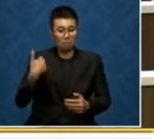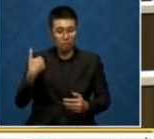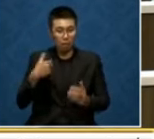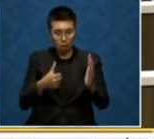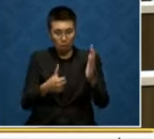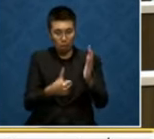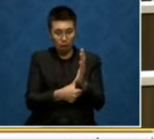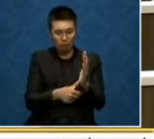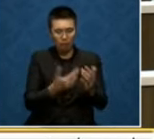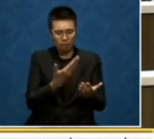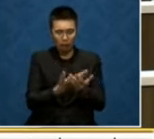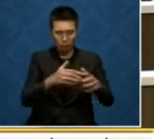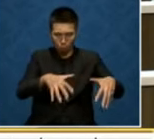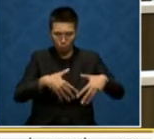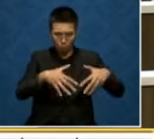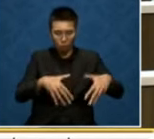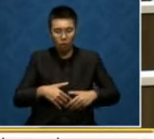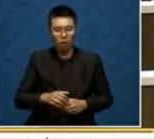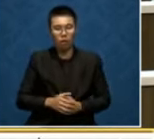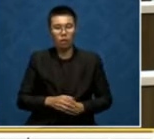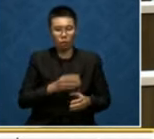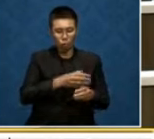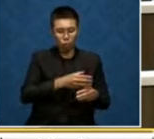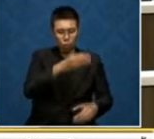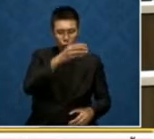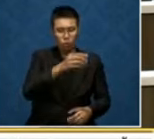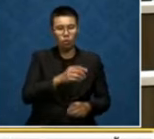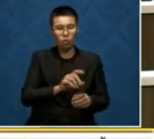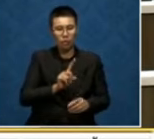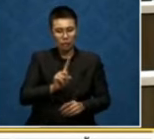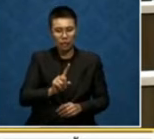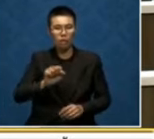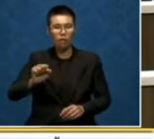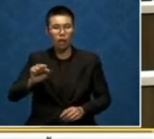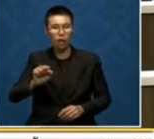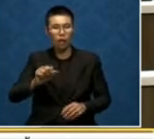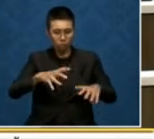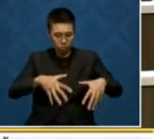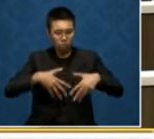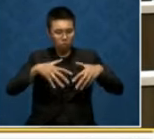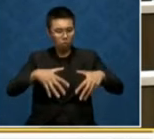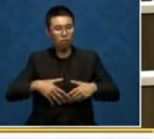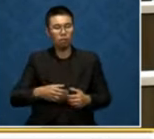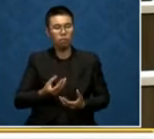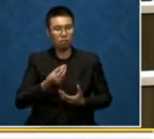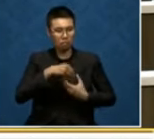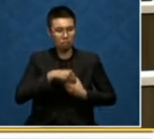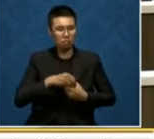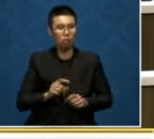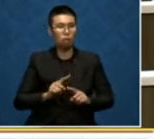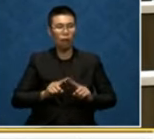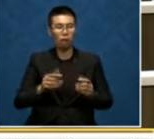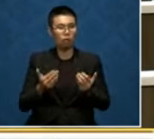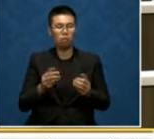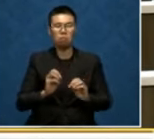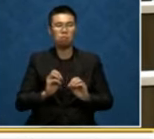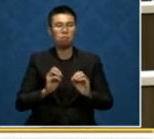ถิ่นของเขาประมาณต้นละ 100,000บาทแต่วันนี้เขาเก็บไม่ได้ครับในประเด็นนี้ผมขอสอบถาม